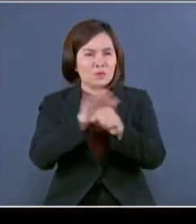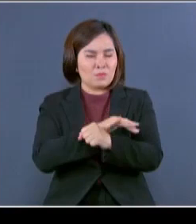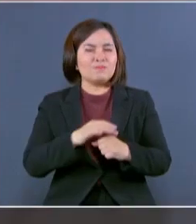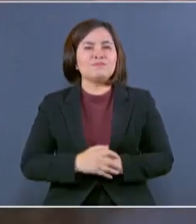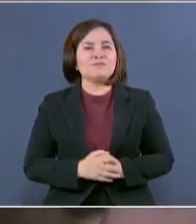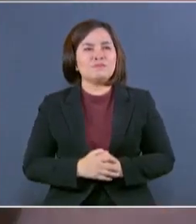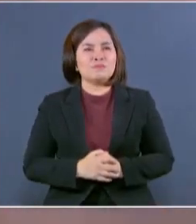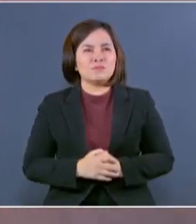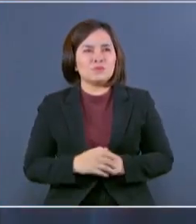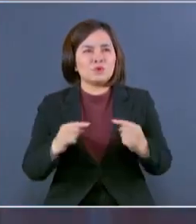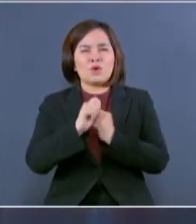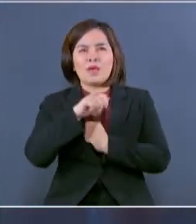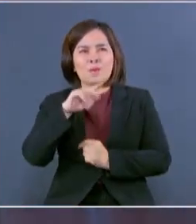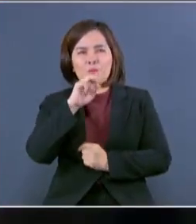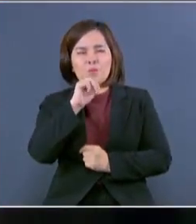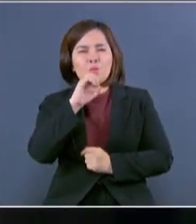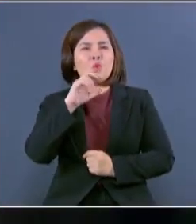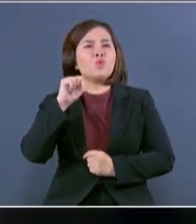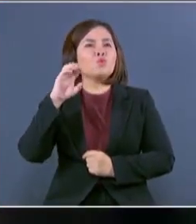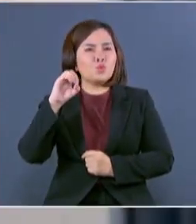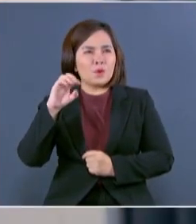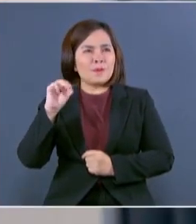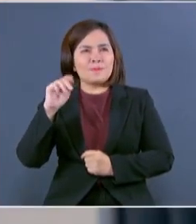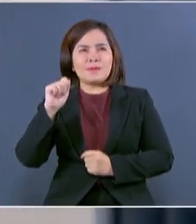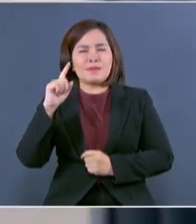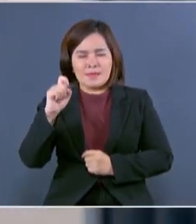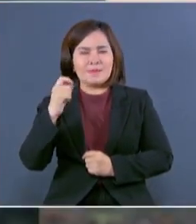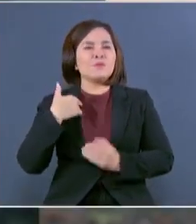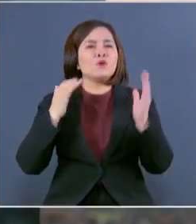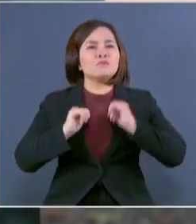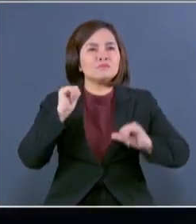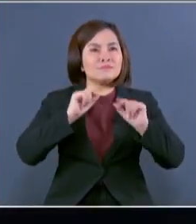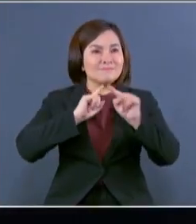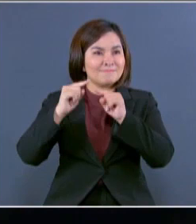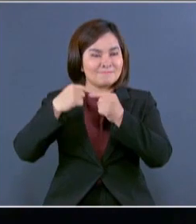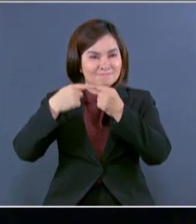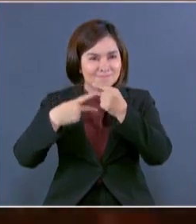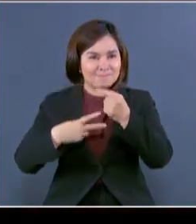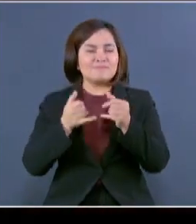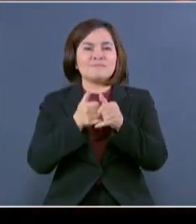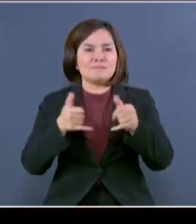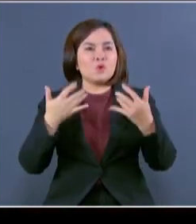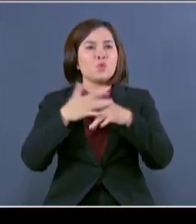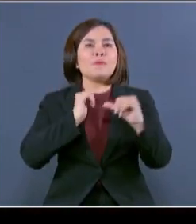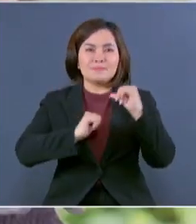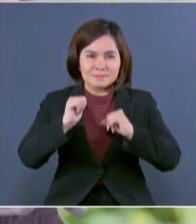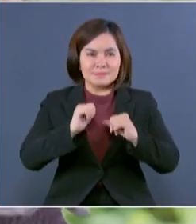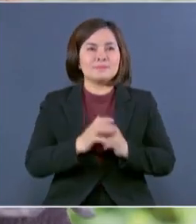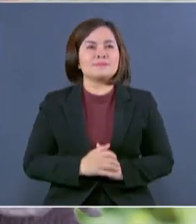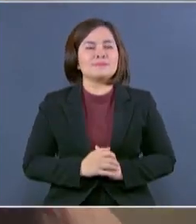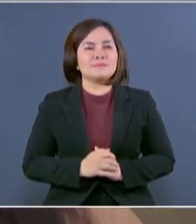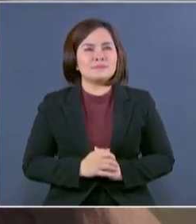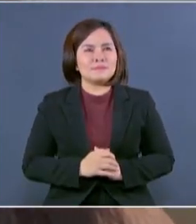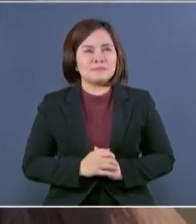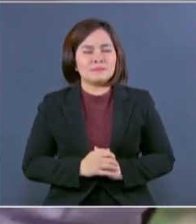นะคะโดยฝีมือการกำกับของพินเกรียงไกรสกุลนำแสงโดยมุกพิชนาไม้วริศและนีนชัชยาพร้อมทีมนักแสดงอีกมากมายค่